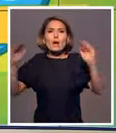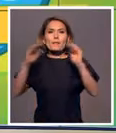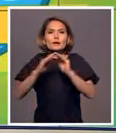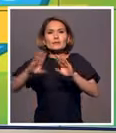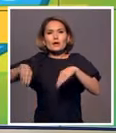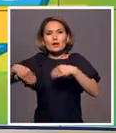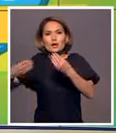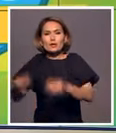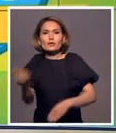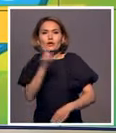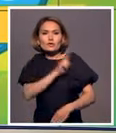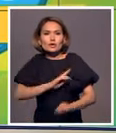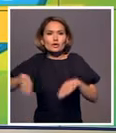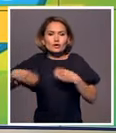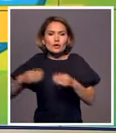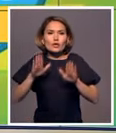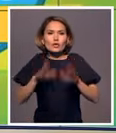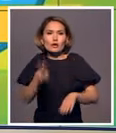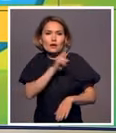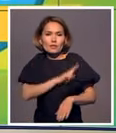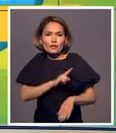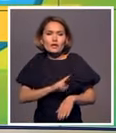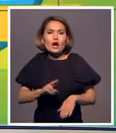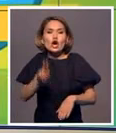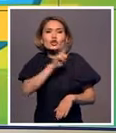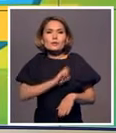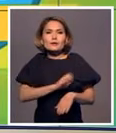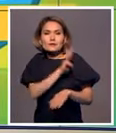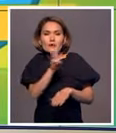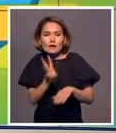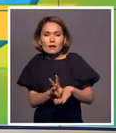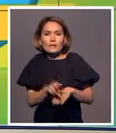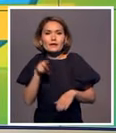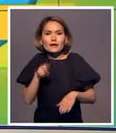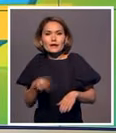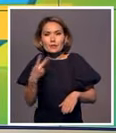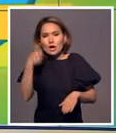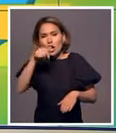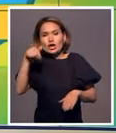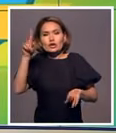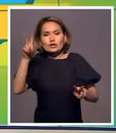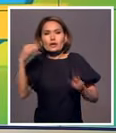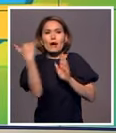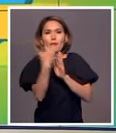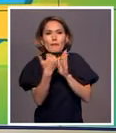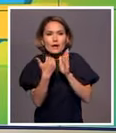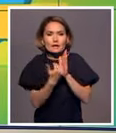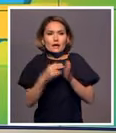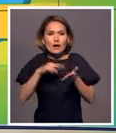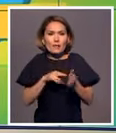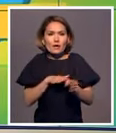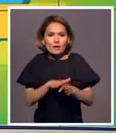Басыңа баспана, қолыңа кәсіп, тек еңбектен. Жұмыспен қамту 2020 бағдарламасының діттеген мақсаты осы. Білім жоқ, ынтасы